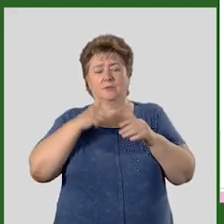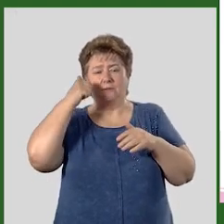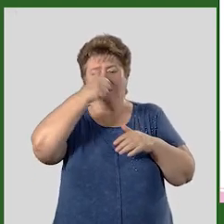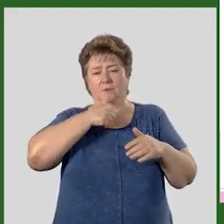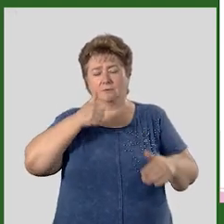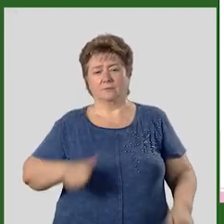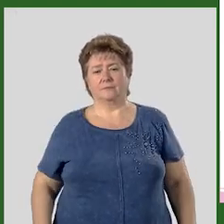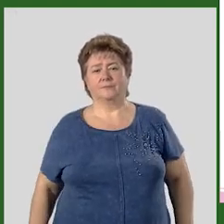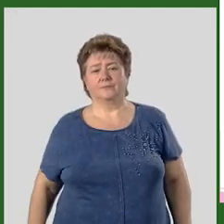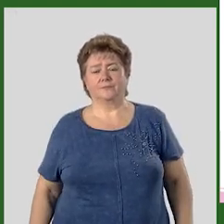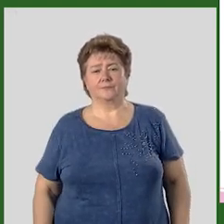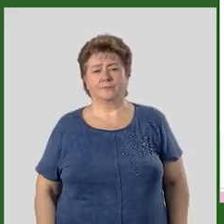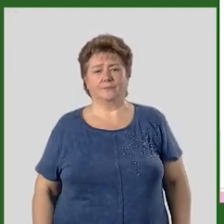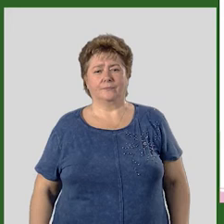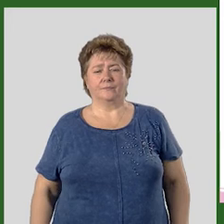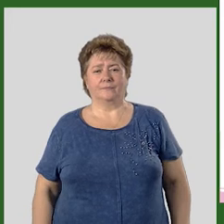1918 году.